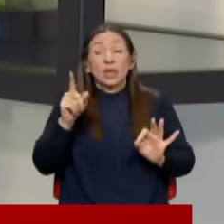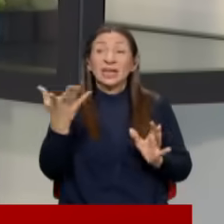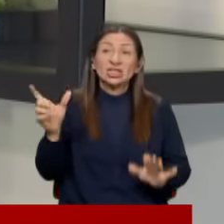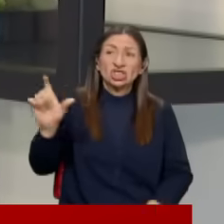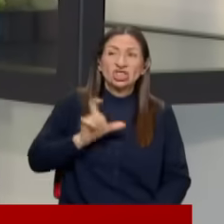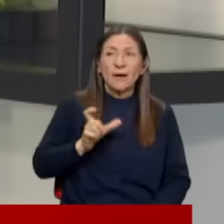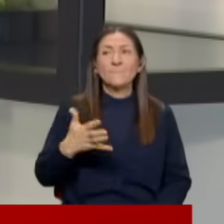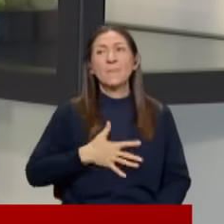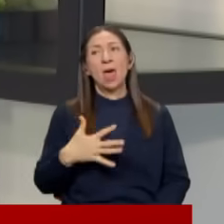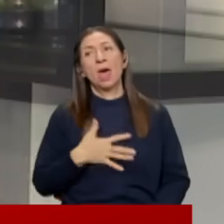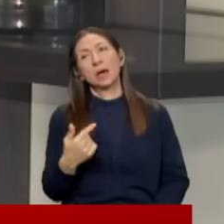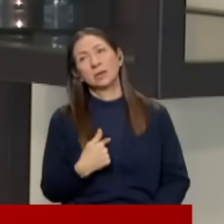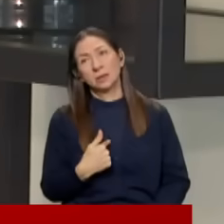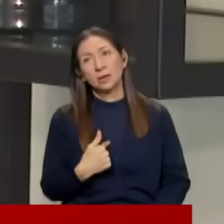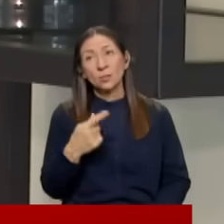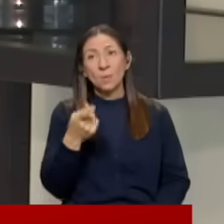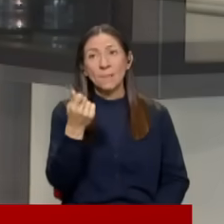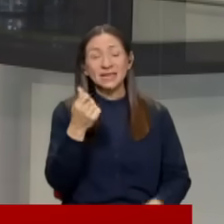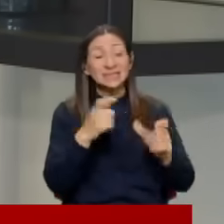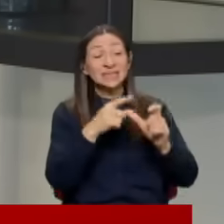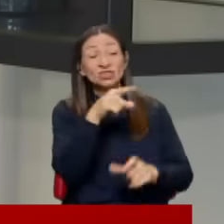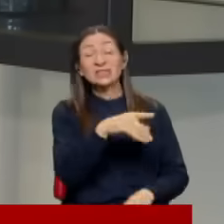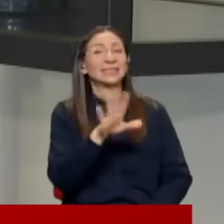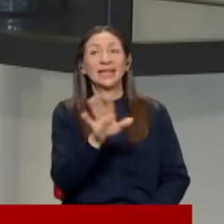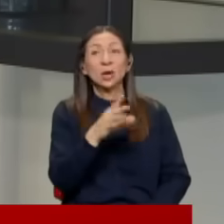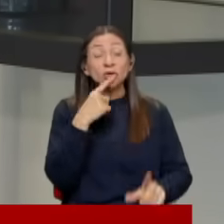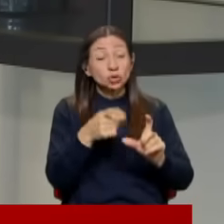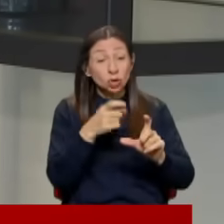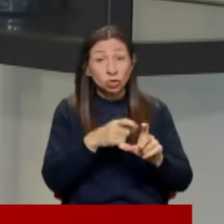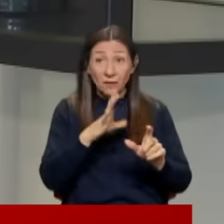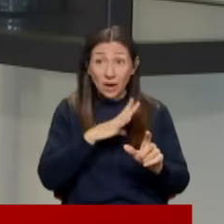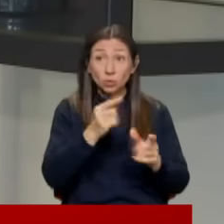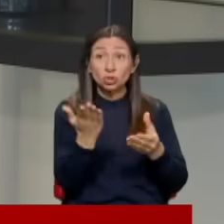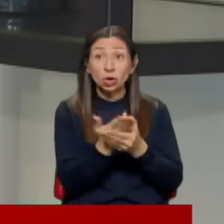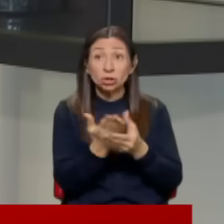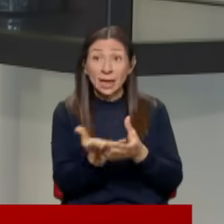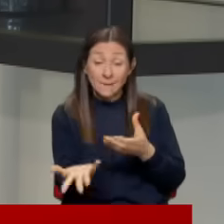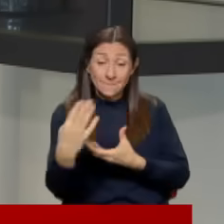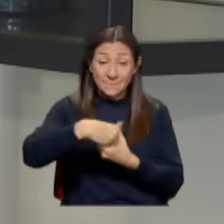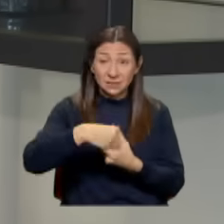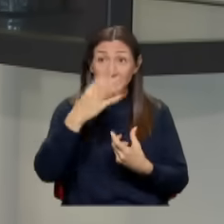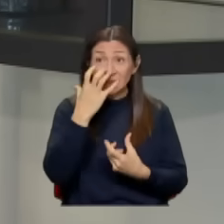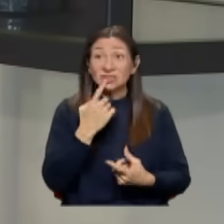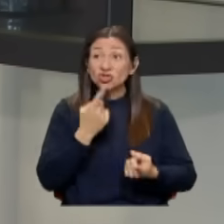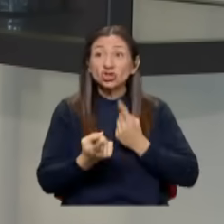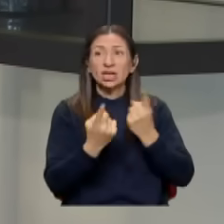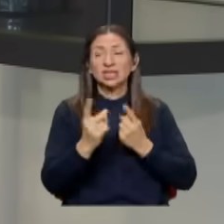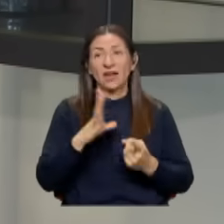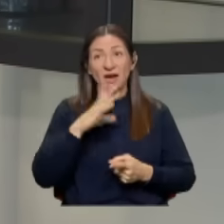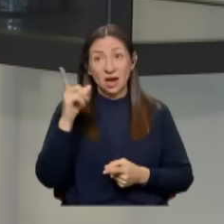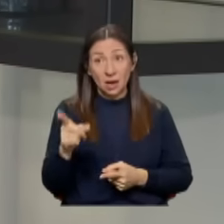ne cevap verecekler ben çok merak ediyorum. Bu para Seçil'de değil. Soruşturma aşamasında ama bu dosyayla birleşmesini beklediğimiz şikayetçiler